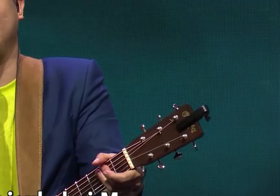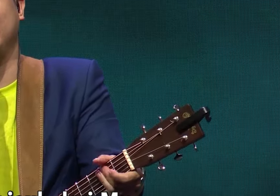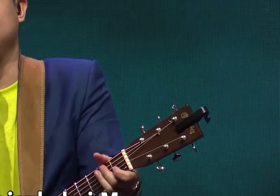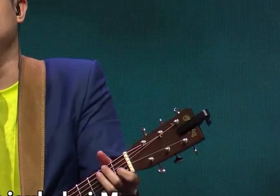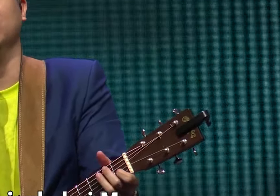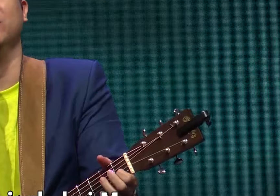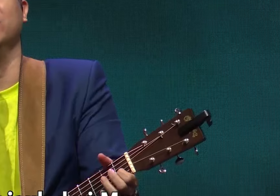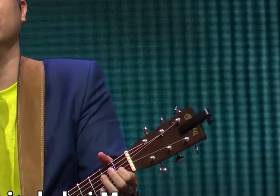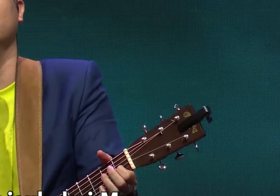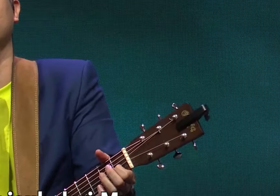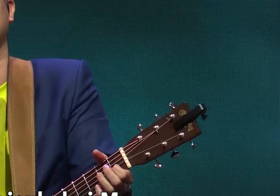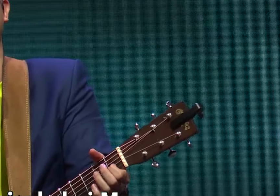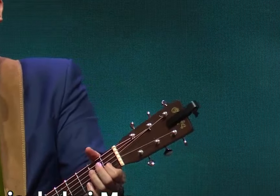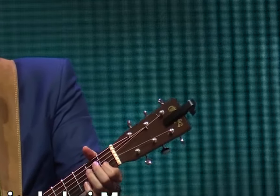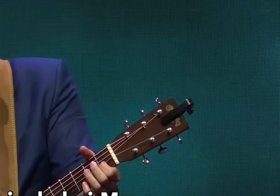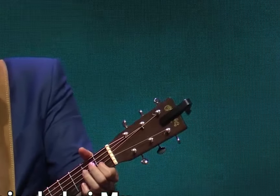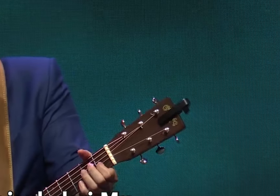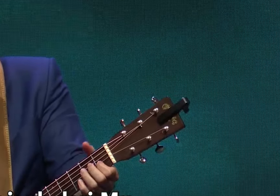darimu.